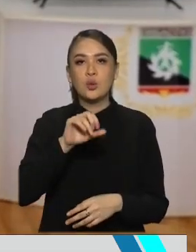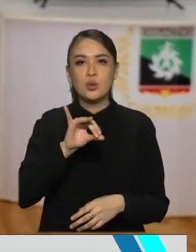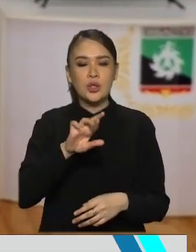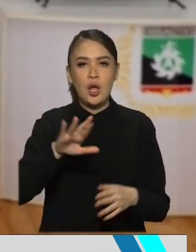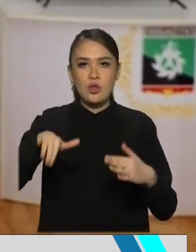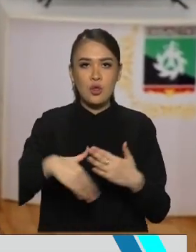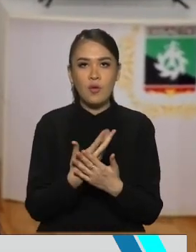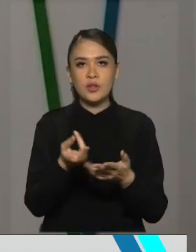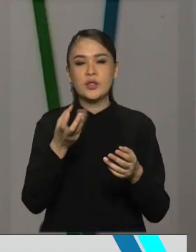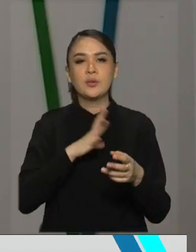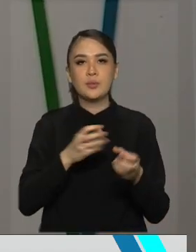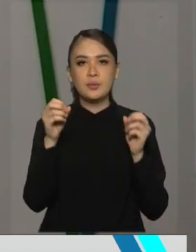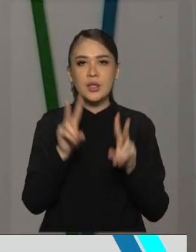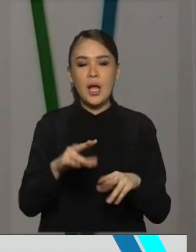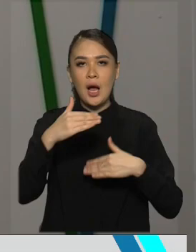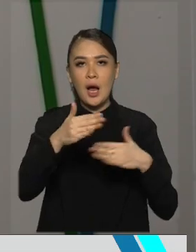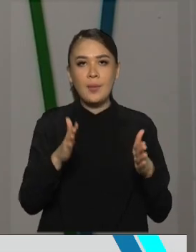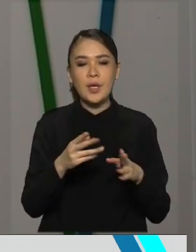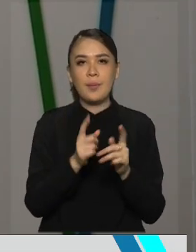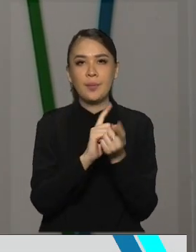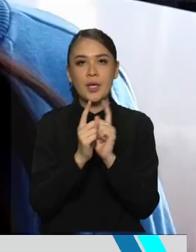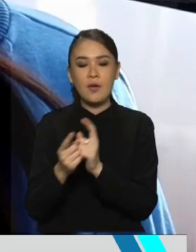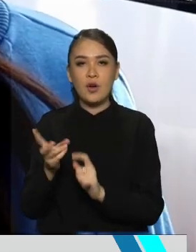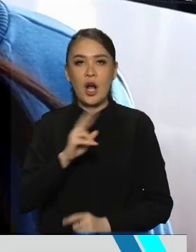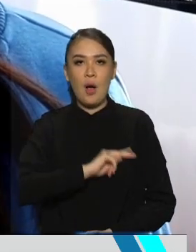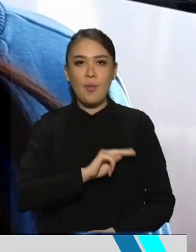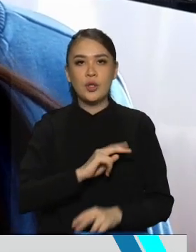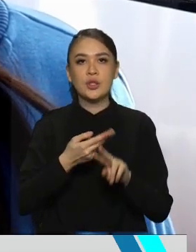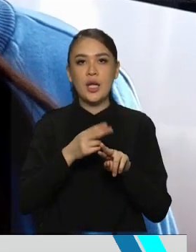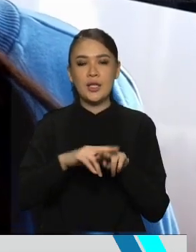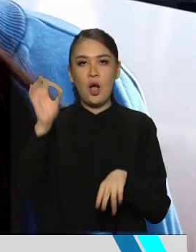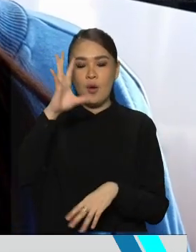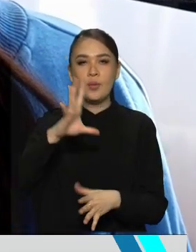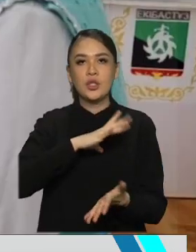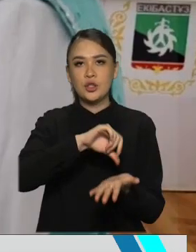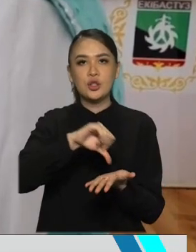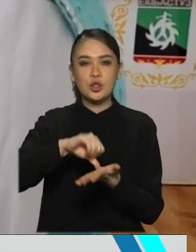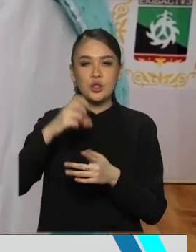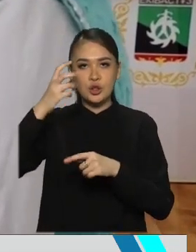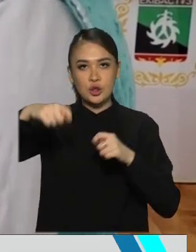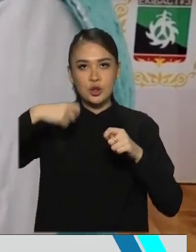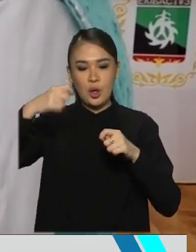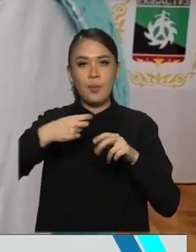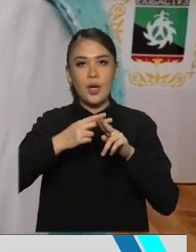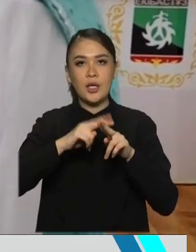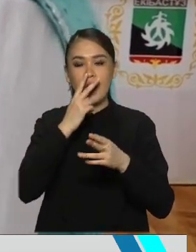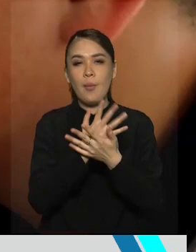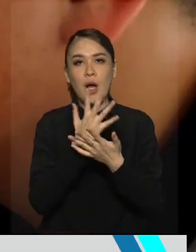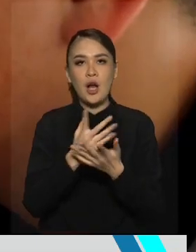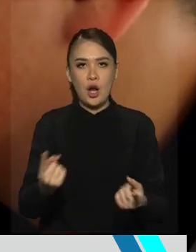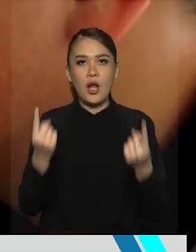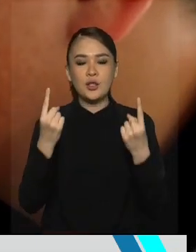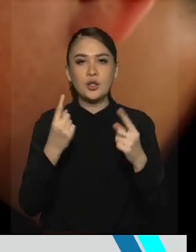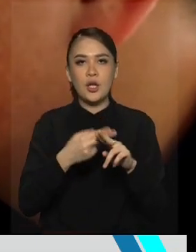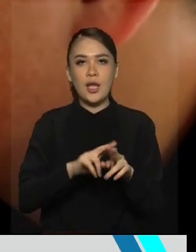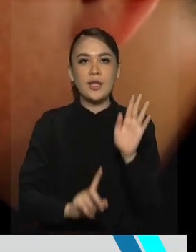со специальной кабинкой, местом для переводческих работ и есть даже площадка для дополнительных съемок. Планы у юных дублеров грандиозные –